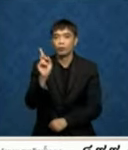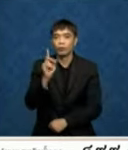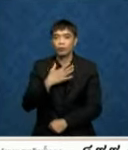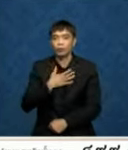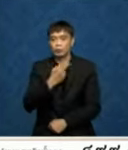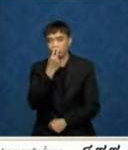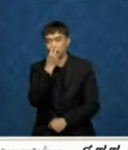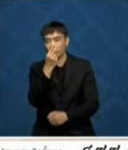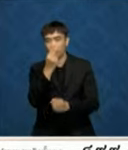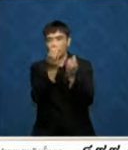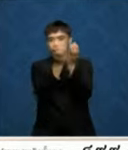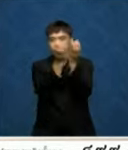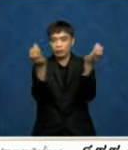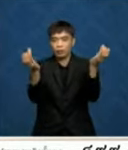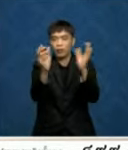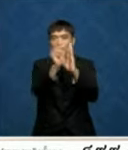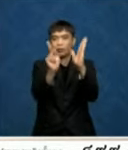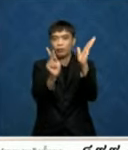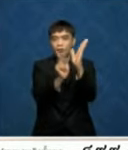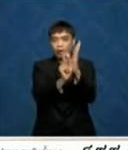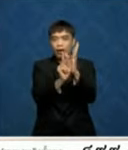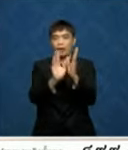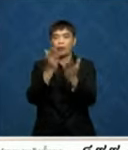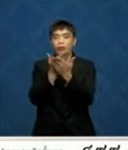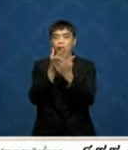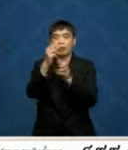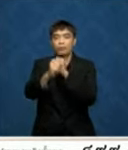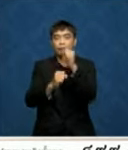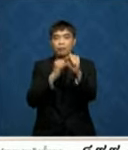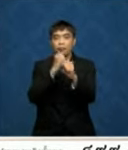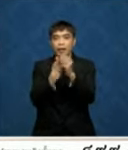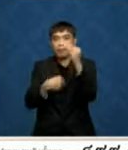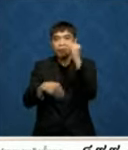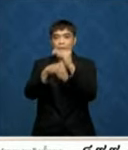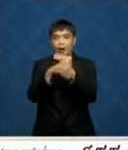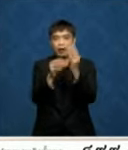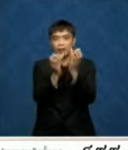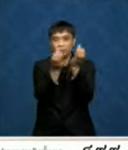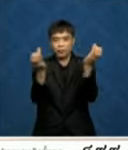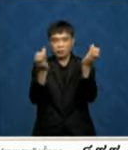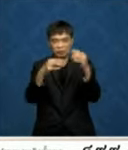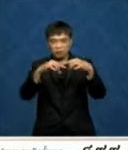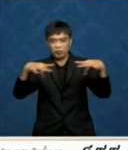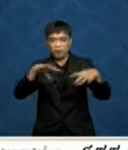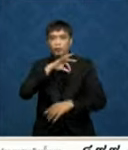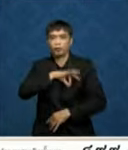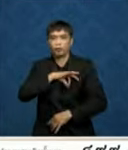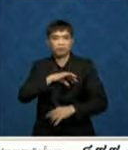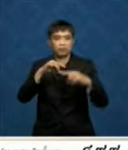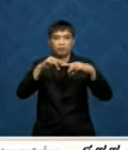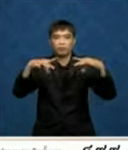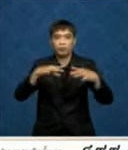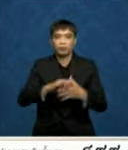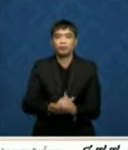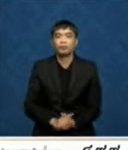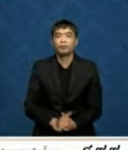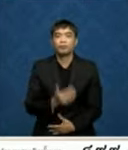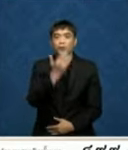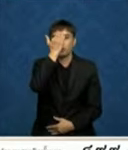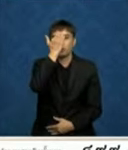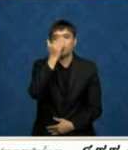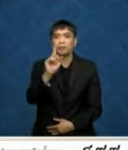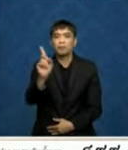ฐธรรมนูญและกฎหมายของพระราชบัญญัติงบประมาณรายจ่ายเพิ่มเติมที่สภาแห่งนี้กำลังพิจารณากันอยู่ครับท่านประธานโดยเฉพาะนะครับคือประ